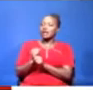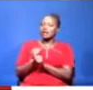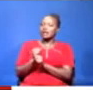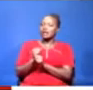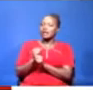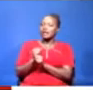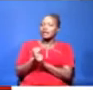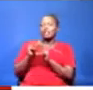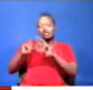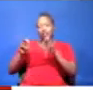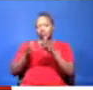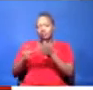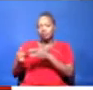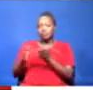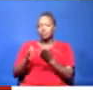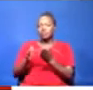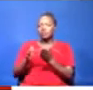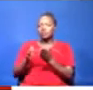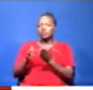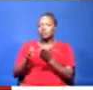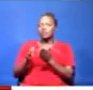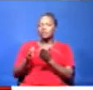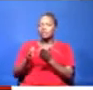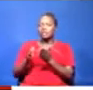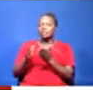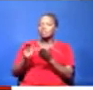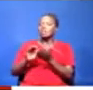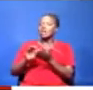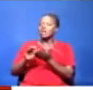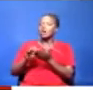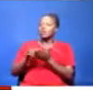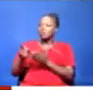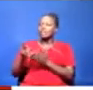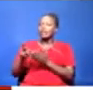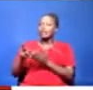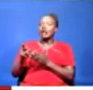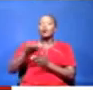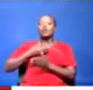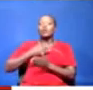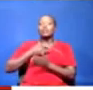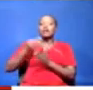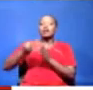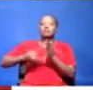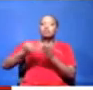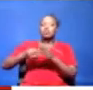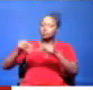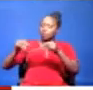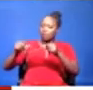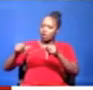kutafuta mbinu za kupatia wenye viwanda vya kusiaga unga